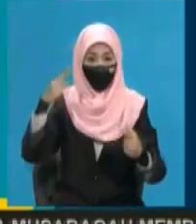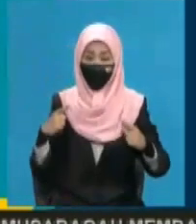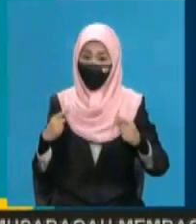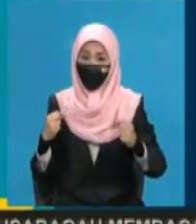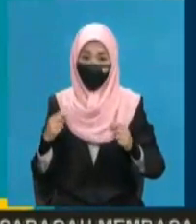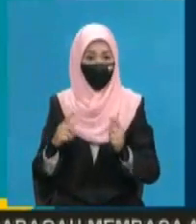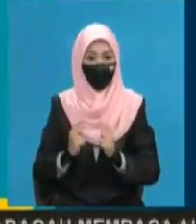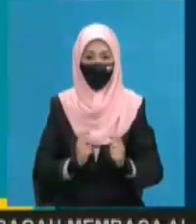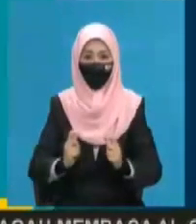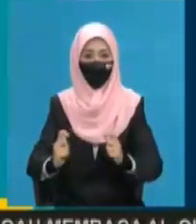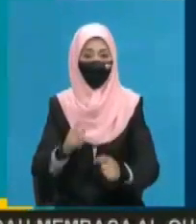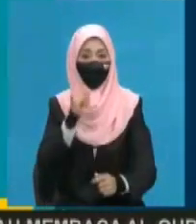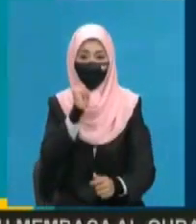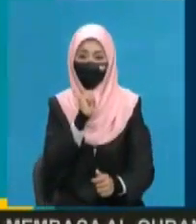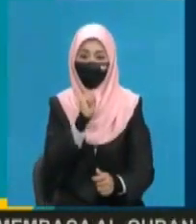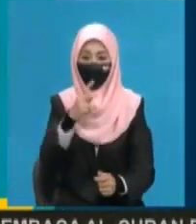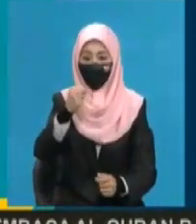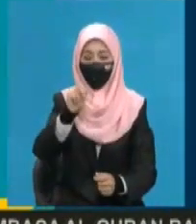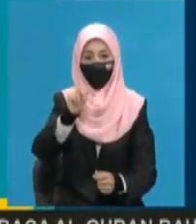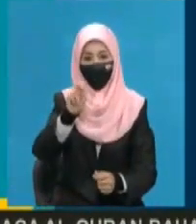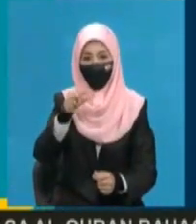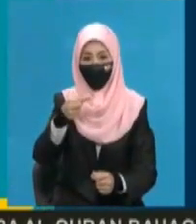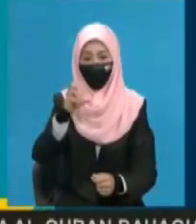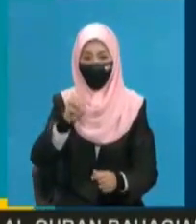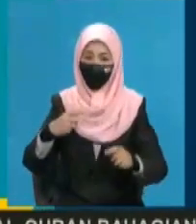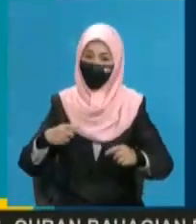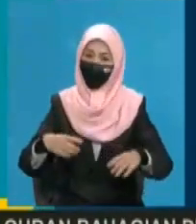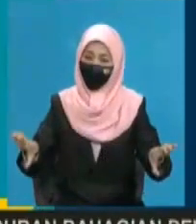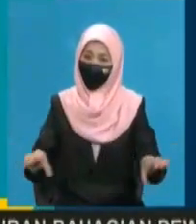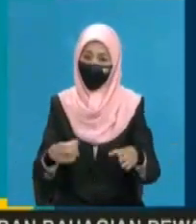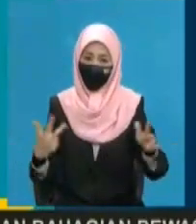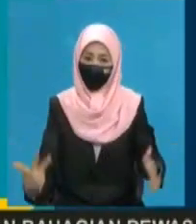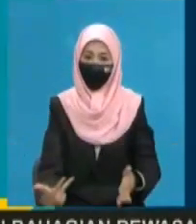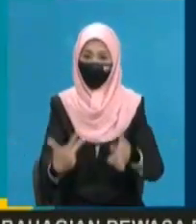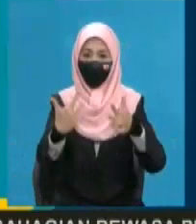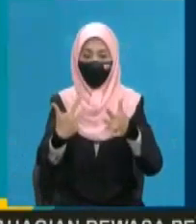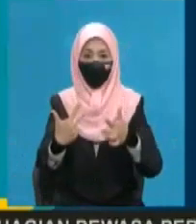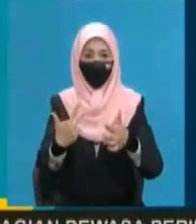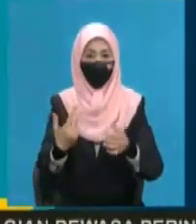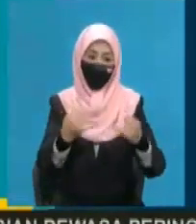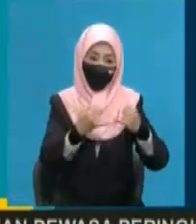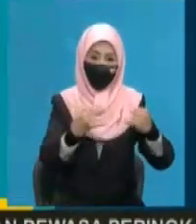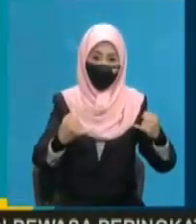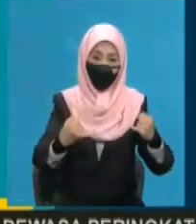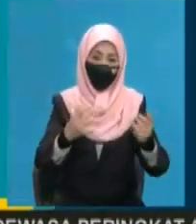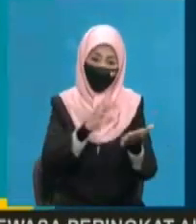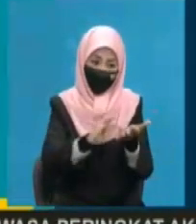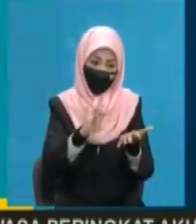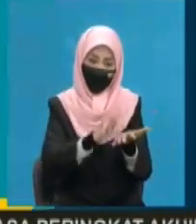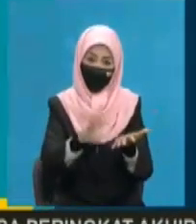dan pergerakan-pergerakan bukan kerajaan pelaksanaan projek diadakan secara Maya atau dalam Talent melalui media